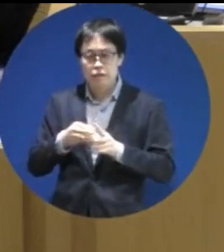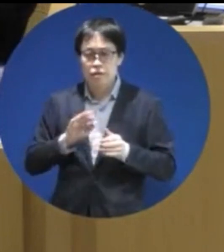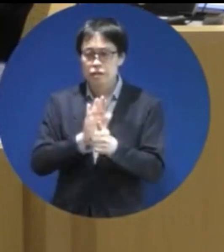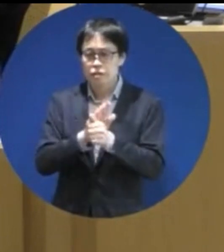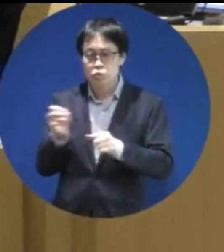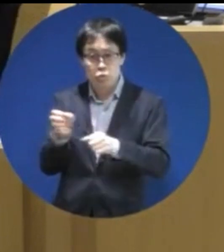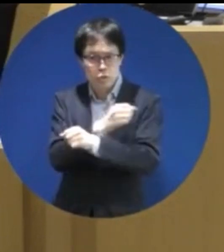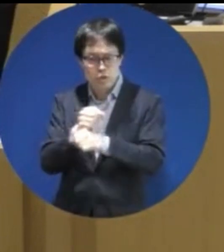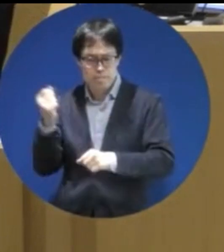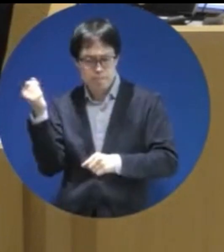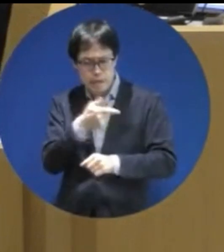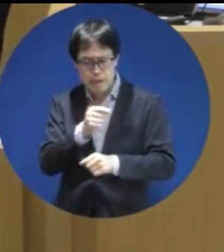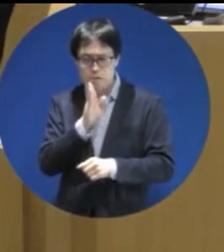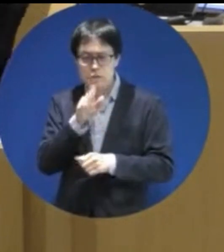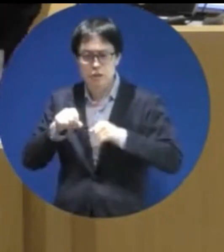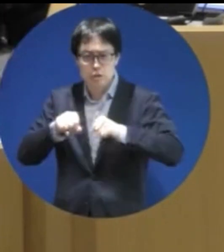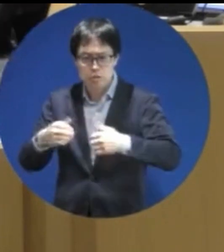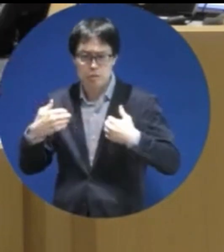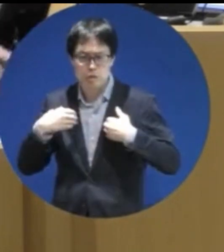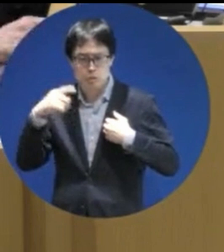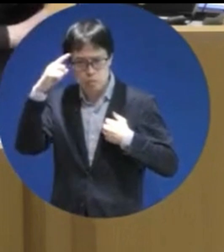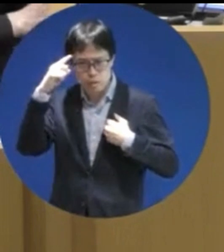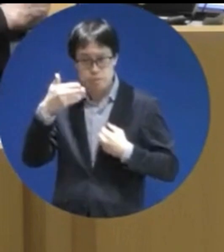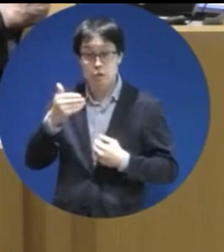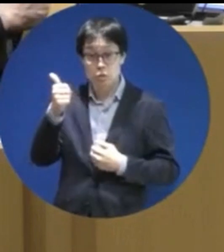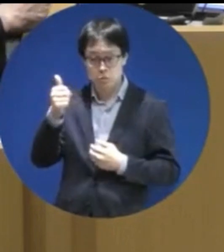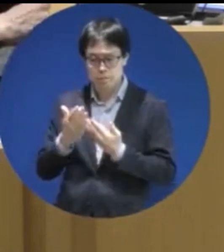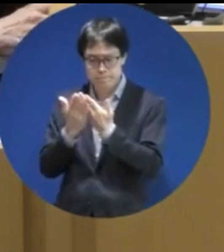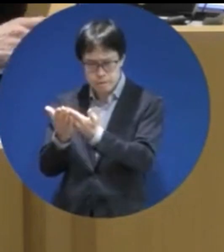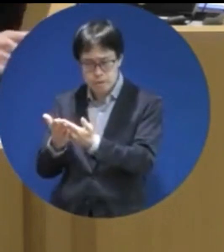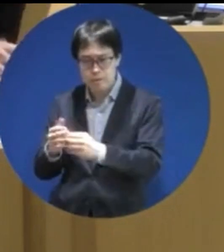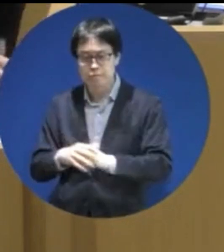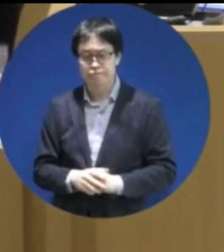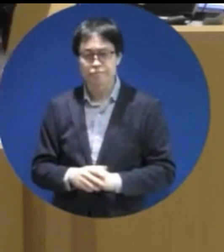谷区として実施するべきと提案いたします。区長の所見を伺います。